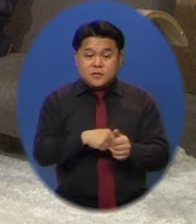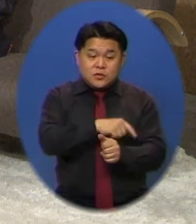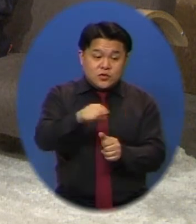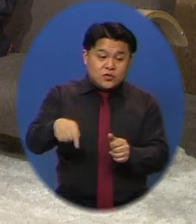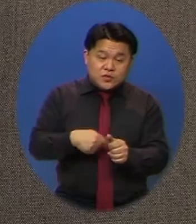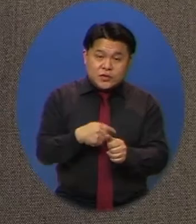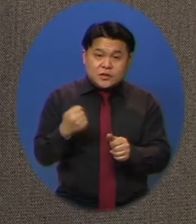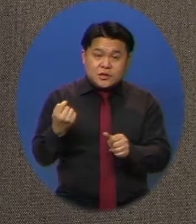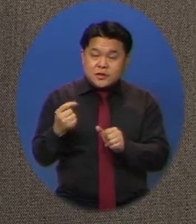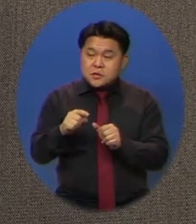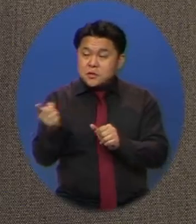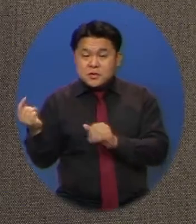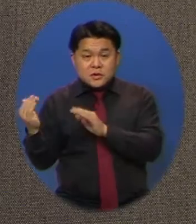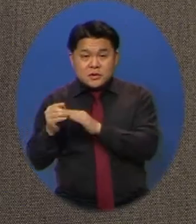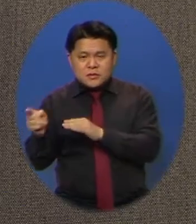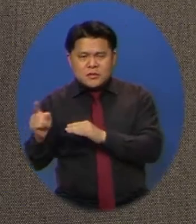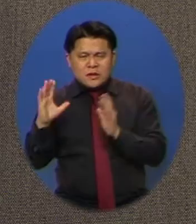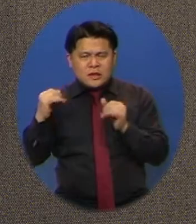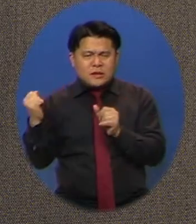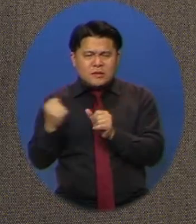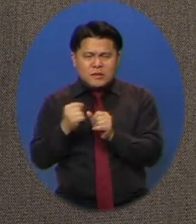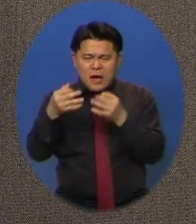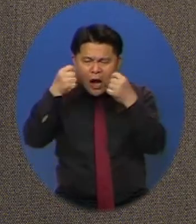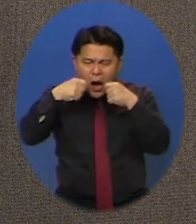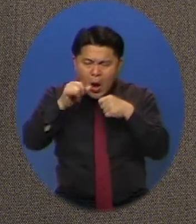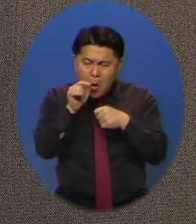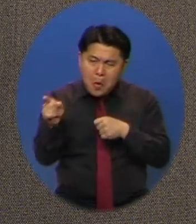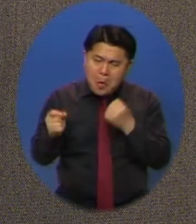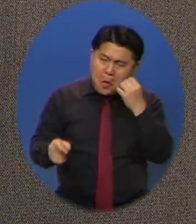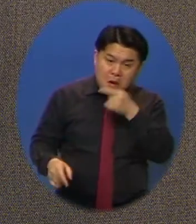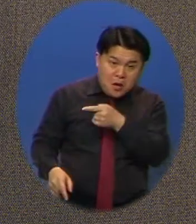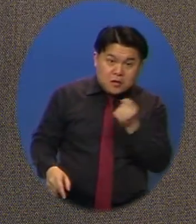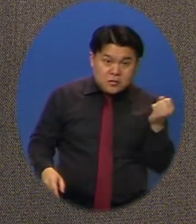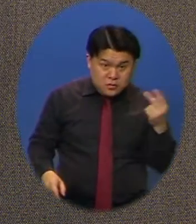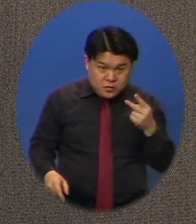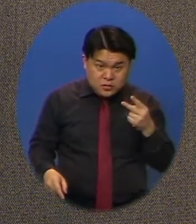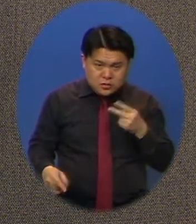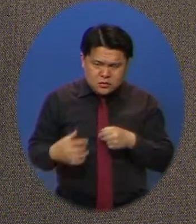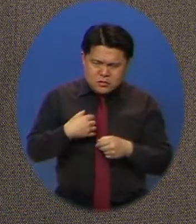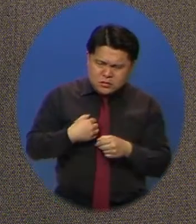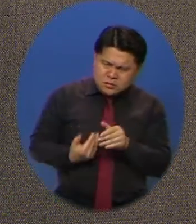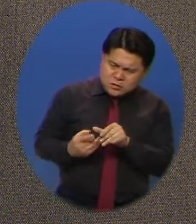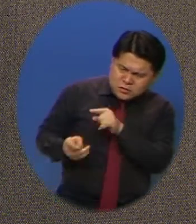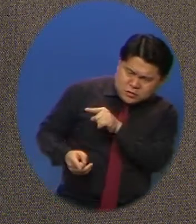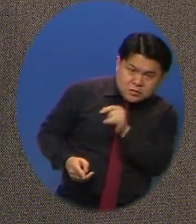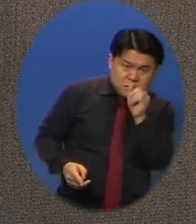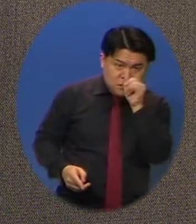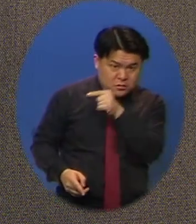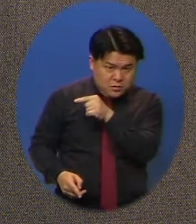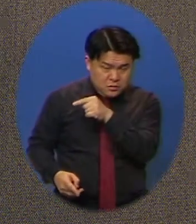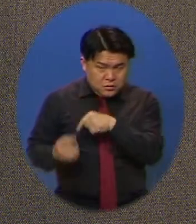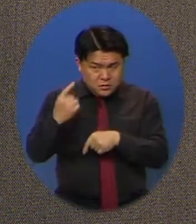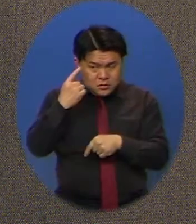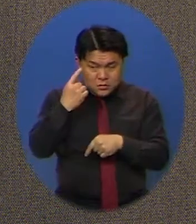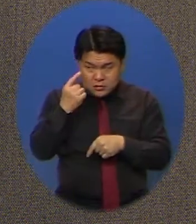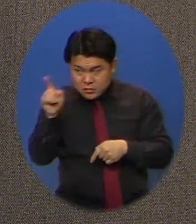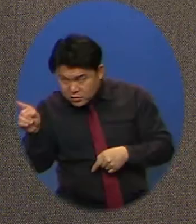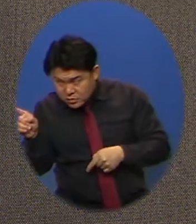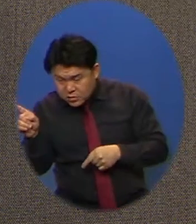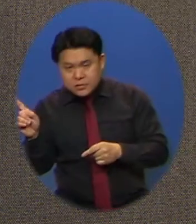주위에서 이웃에서 어린아이가 계속적으로 울거나 어떤 위기 상황을 좀 인지할